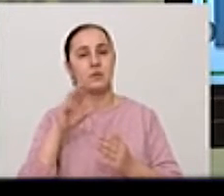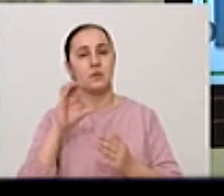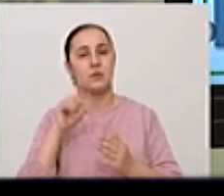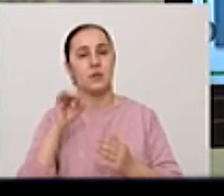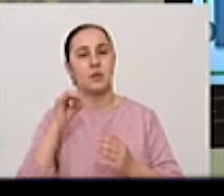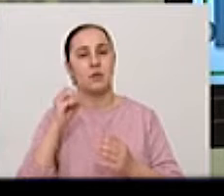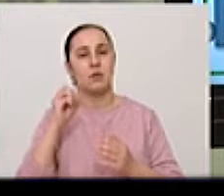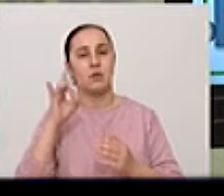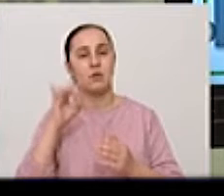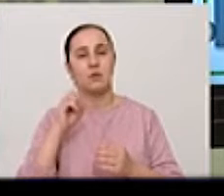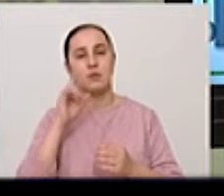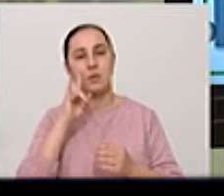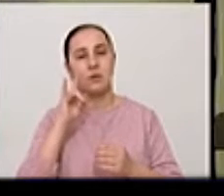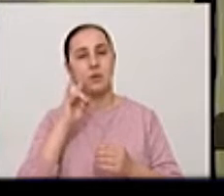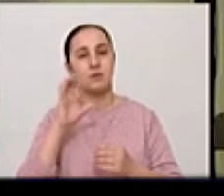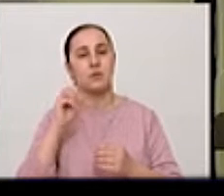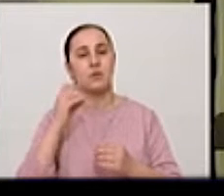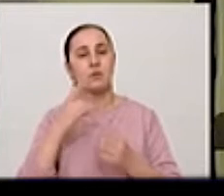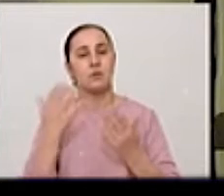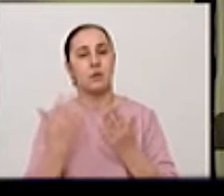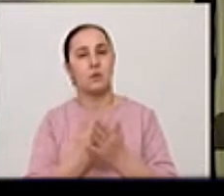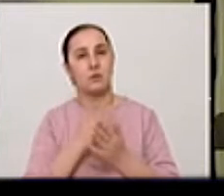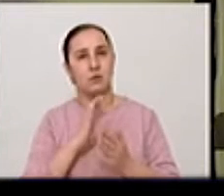Samarqand sayyorasi aniqlandi.